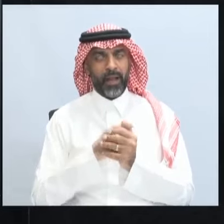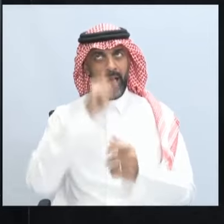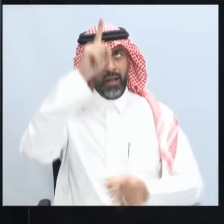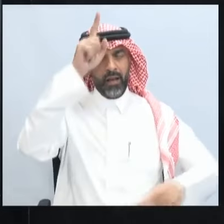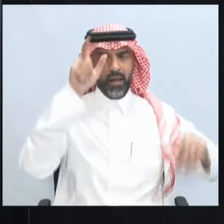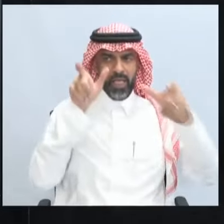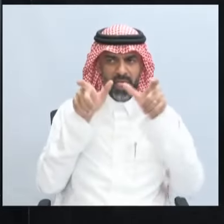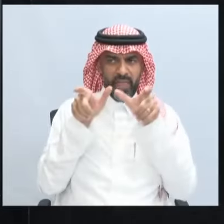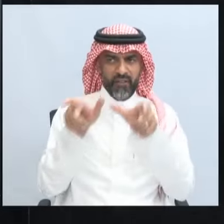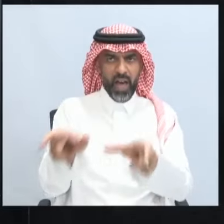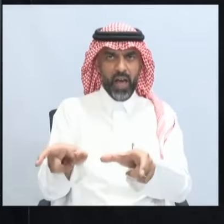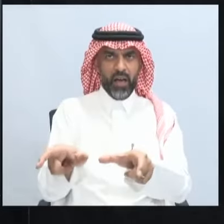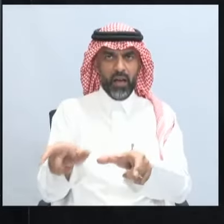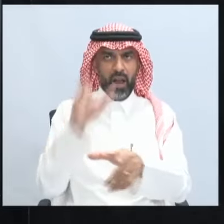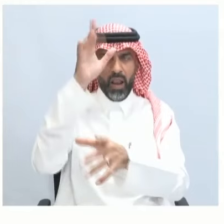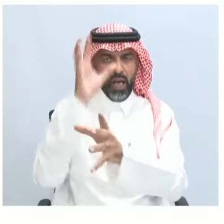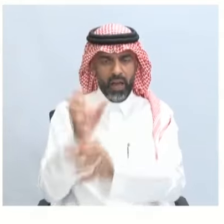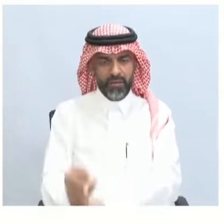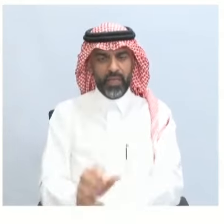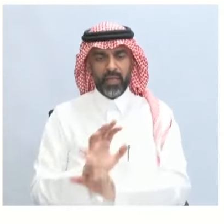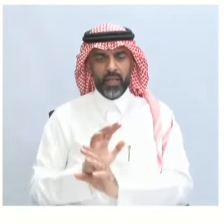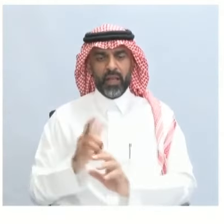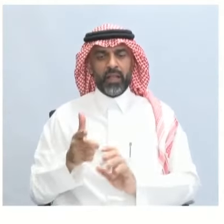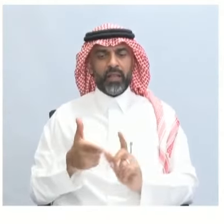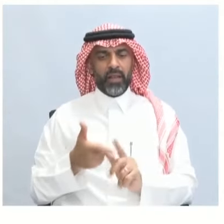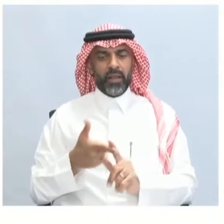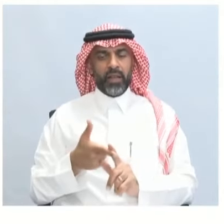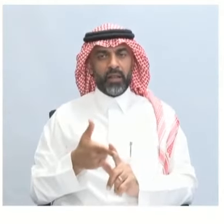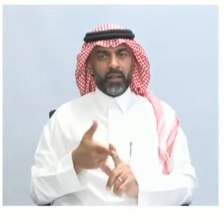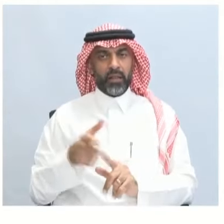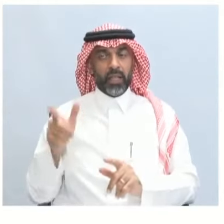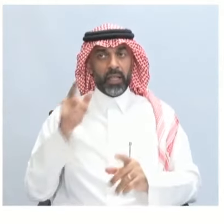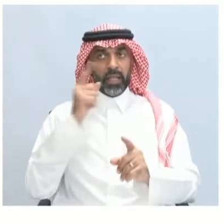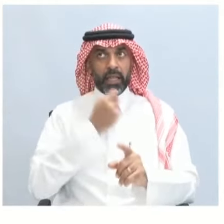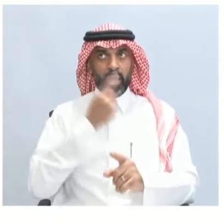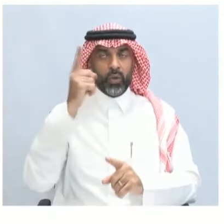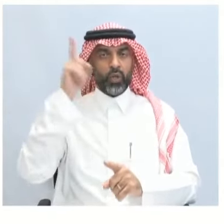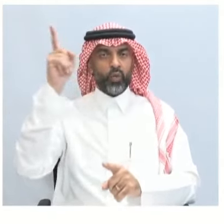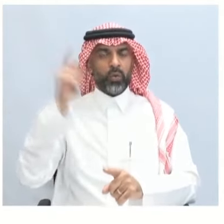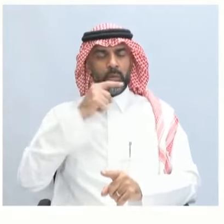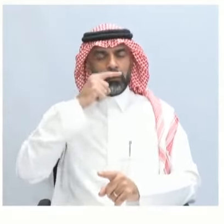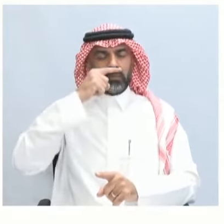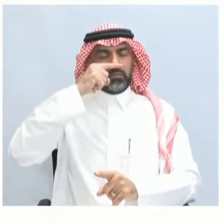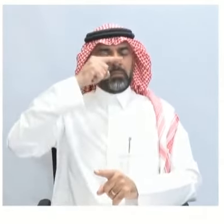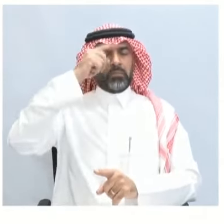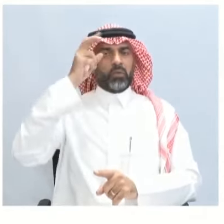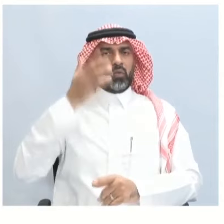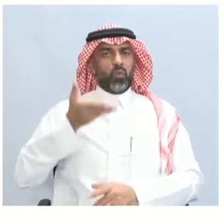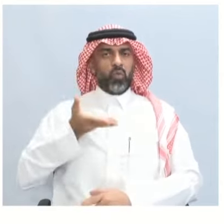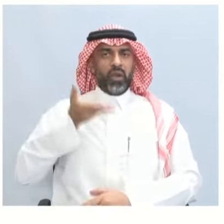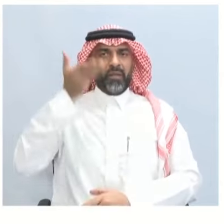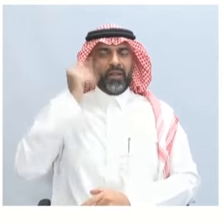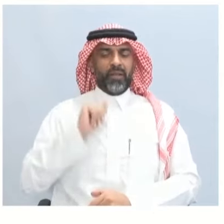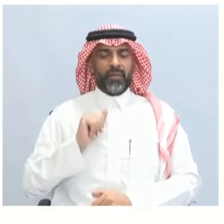وجل عن اهل التوحيد كذلك نقول ان التوحيد هو سبيل العزه والشرف والعلو والرفعه كذلك